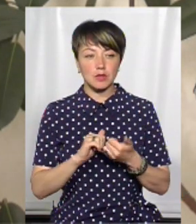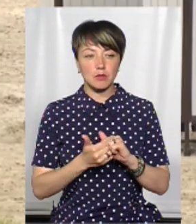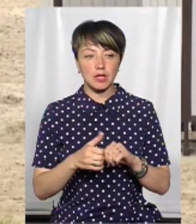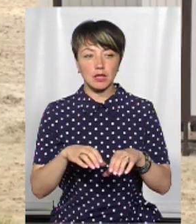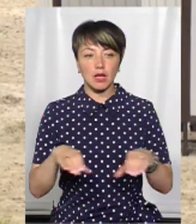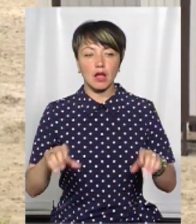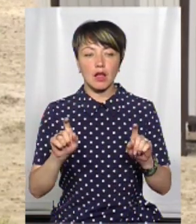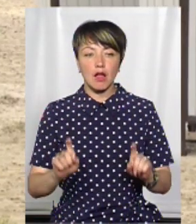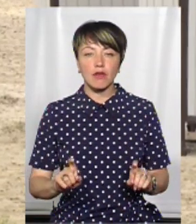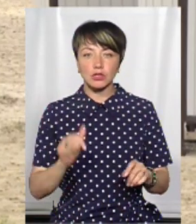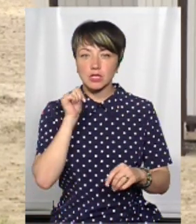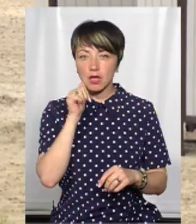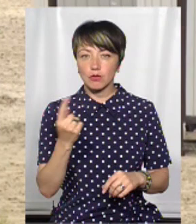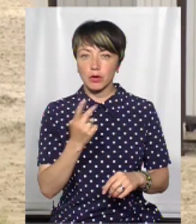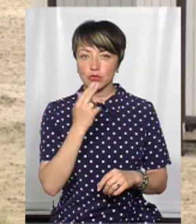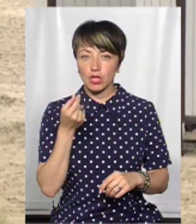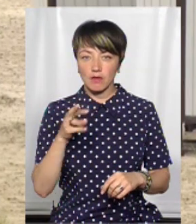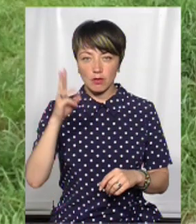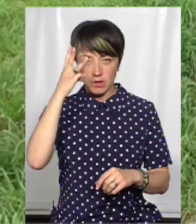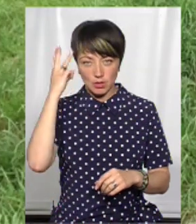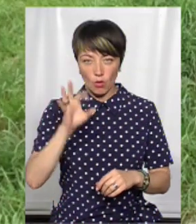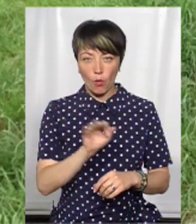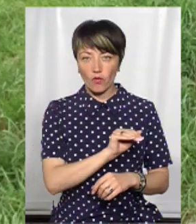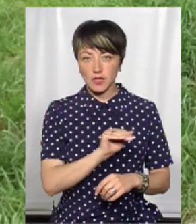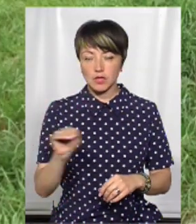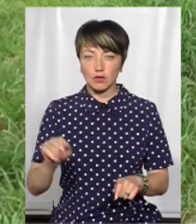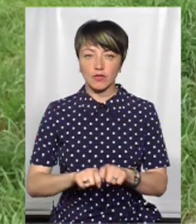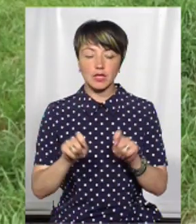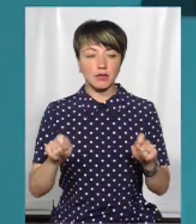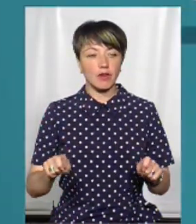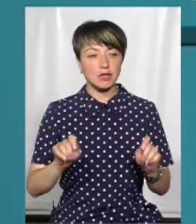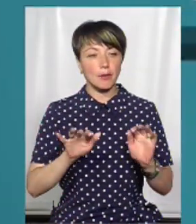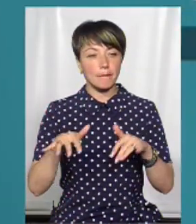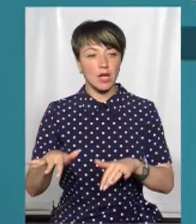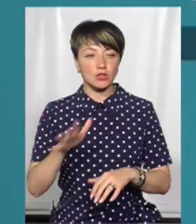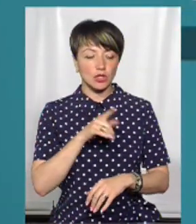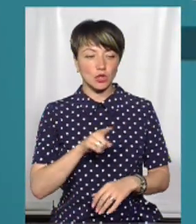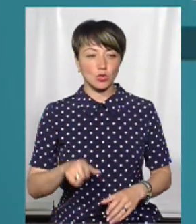лавочки. А завтра, 1 червня, у Хмельницьку офіційно відкривається пляжний сезон.